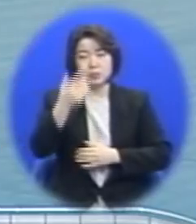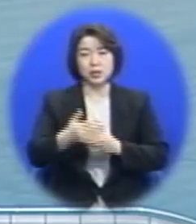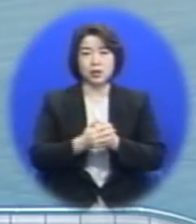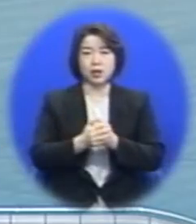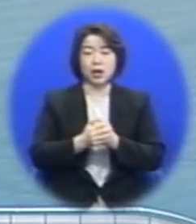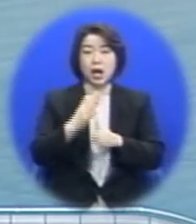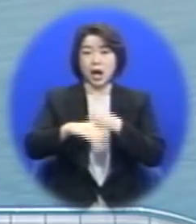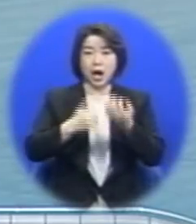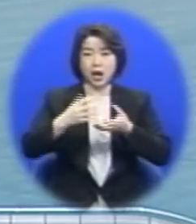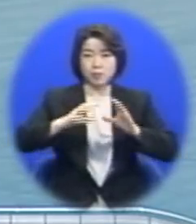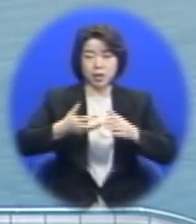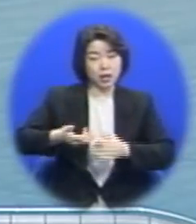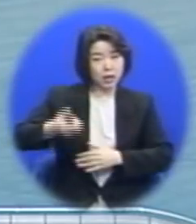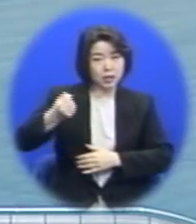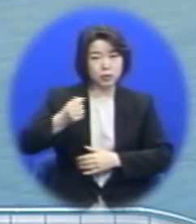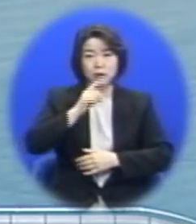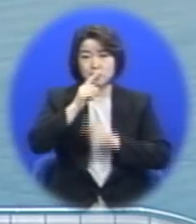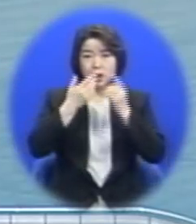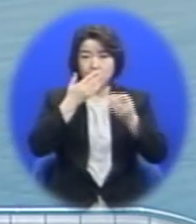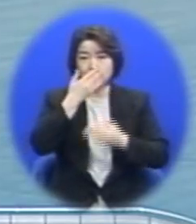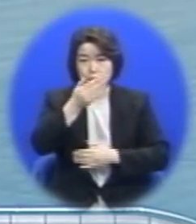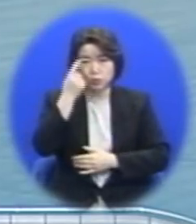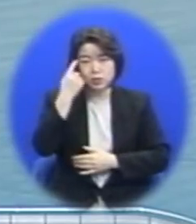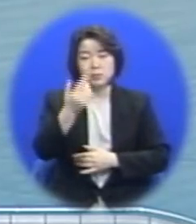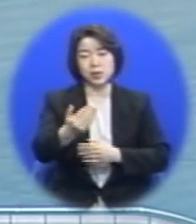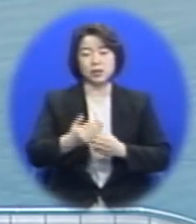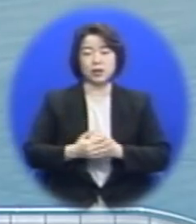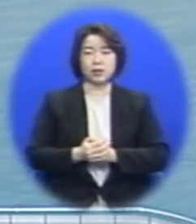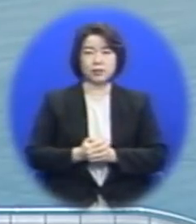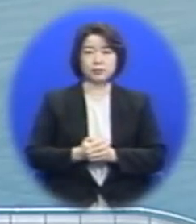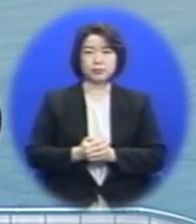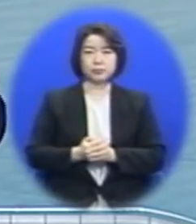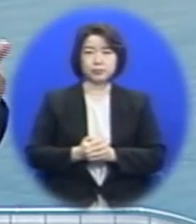나라를 소유했다고 말할 수 있겠습니까?